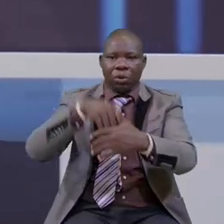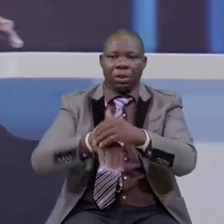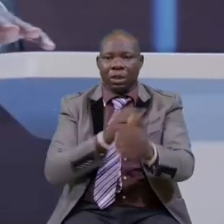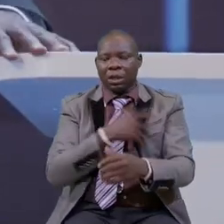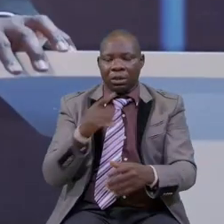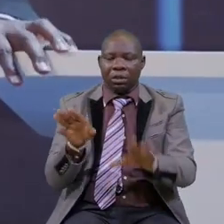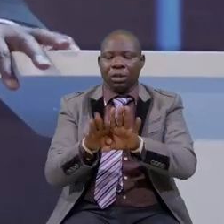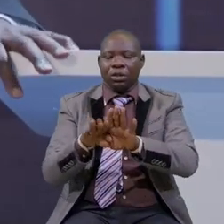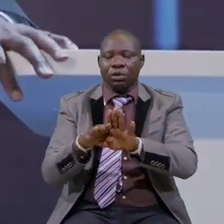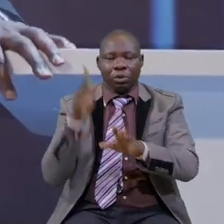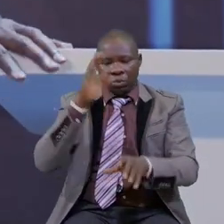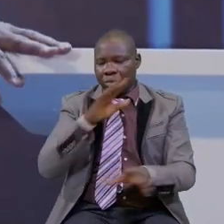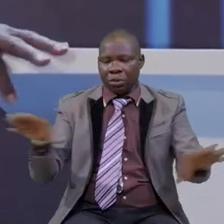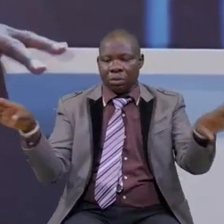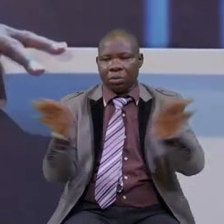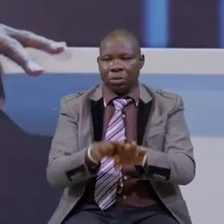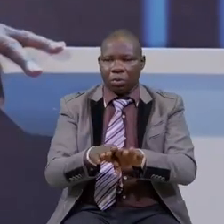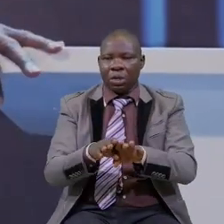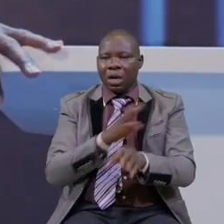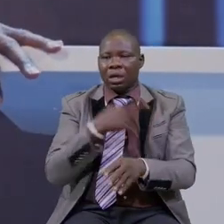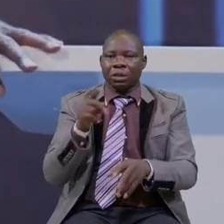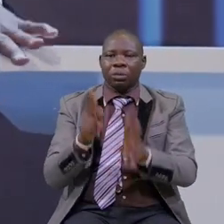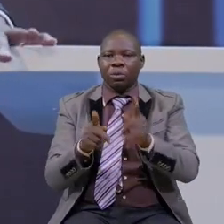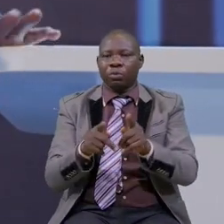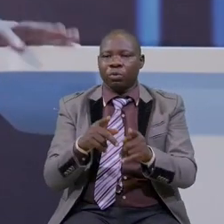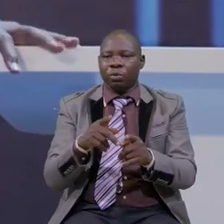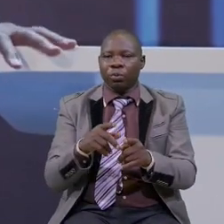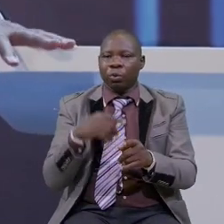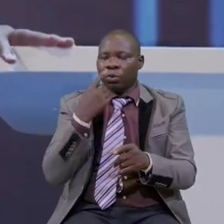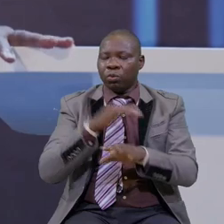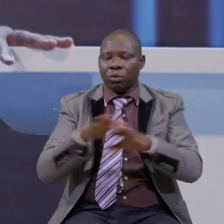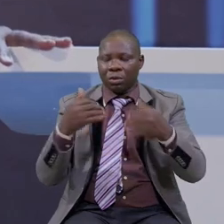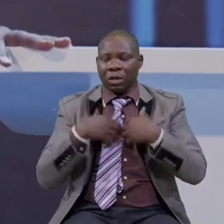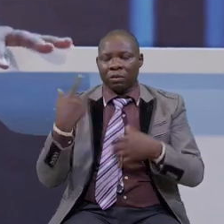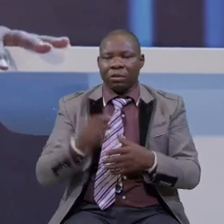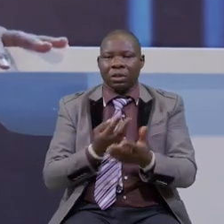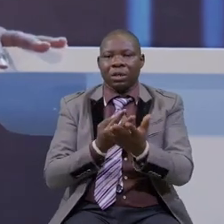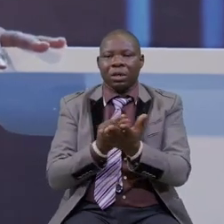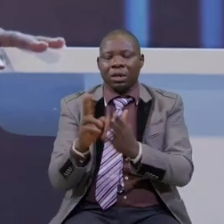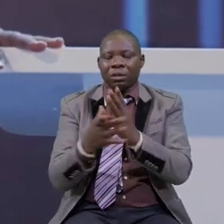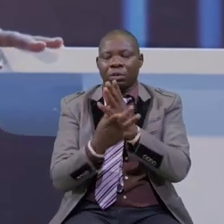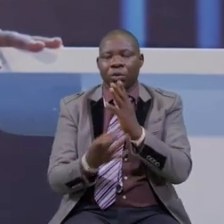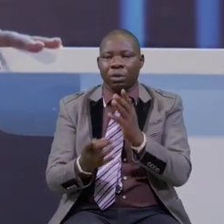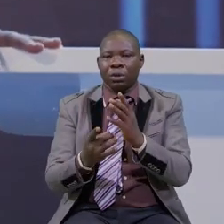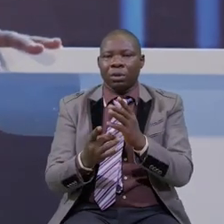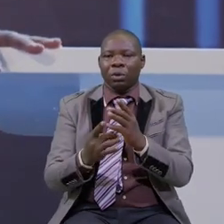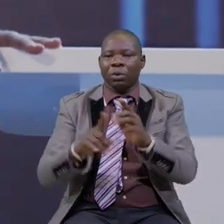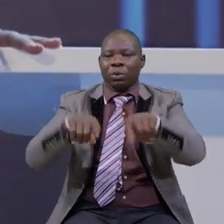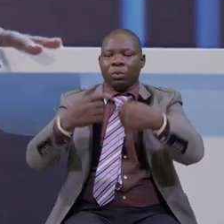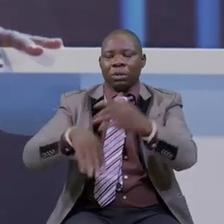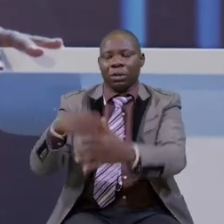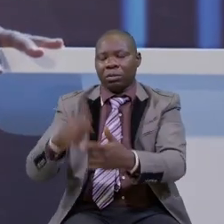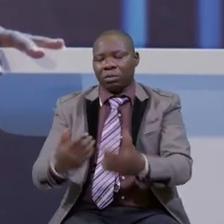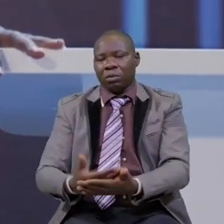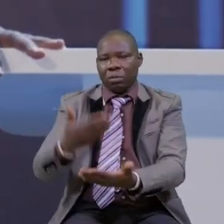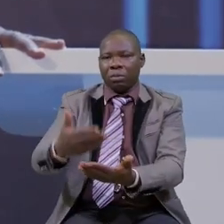la porte sera fermée. Et ceux qui n'avaient pas l'huile normale étaient allés